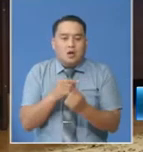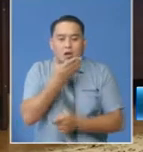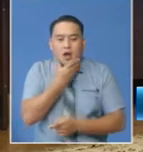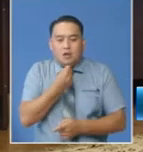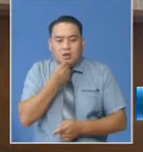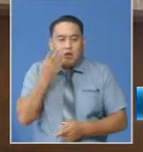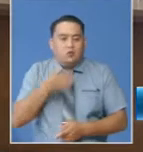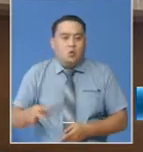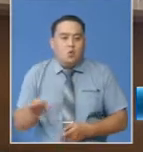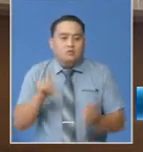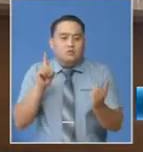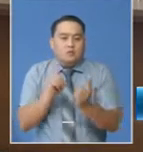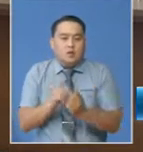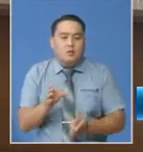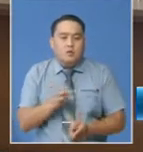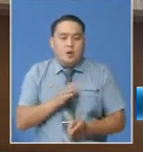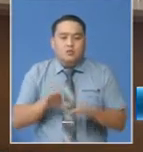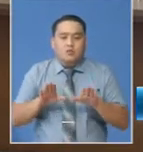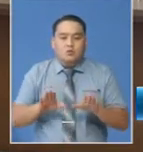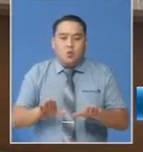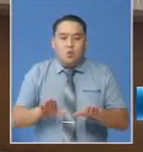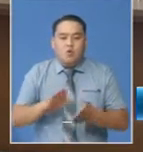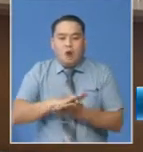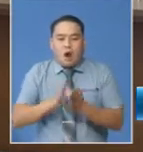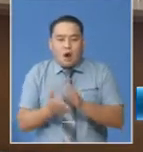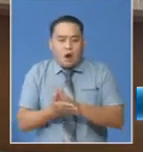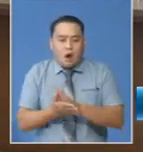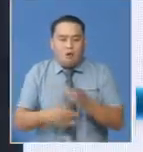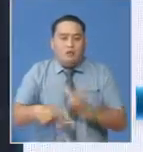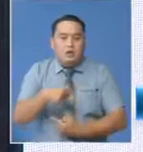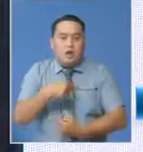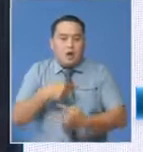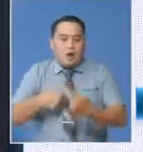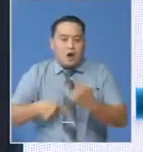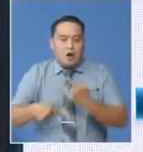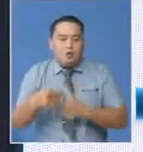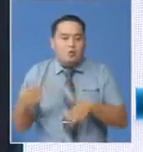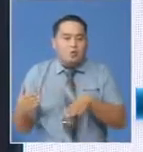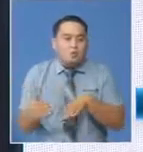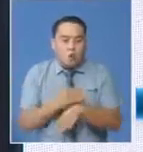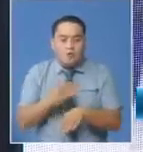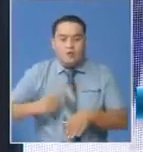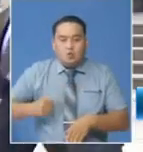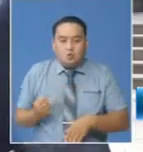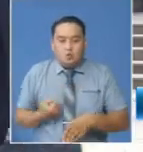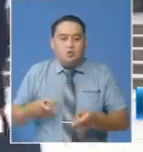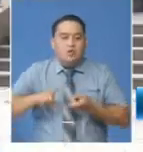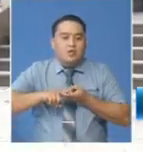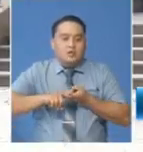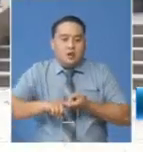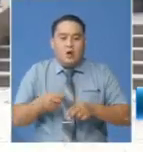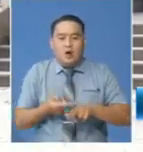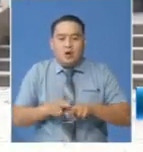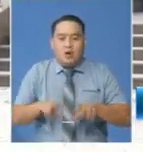красотой ЖТСУ. Встреча стала богатой не только на договоренности в деловой сфере, но и новые дружественные контакты,